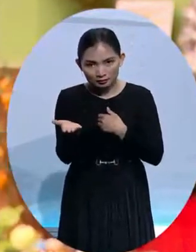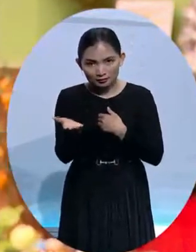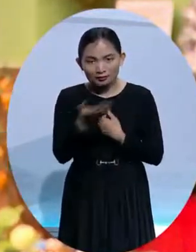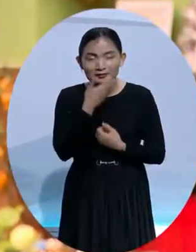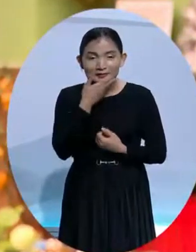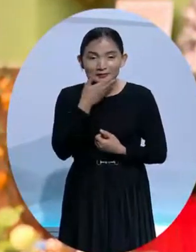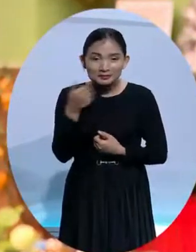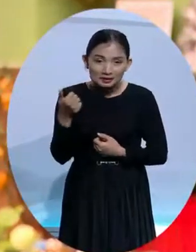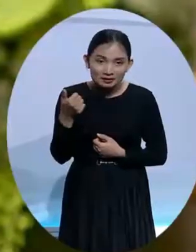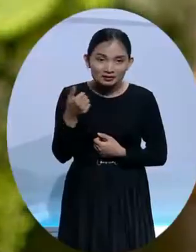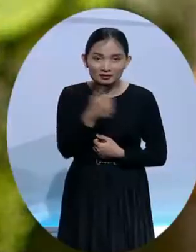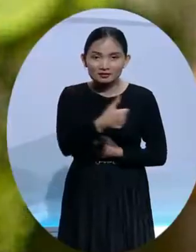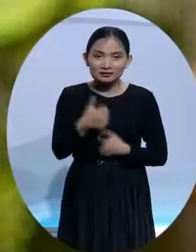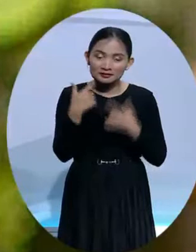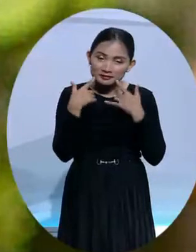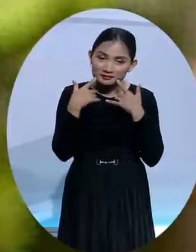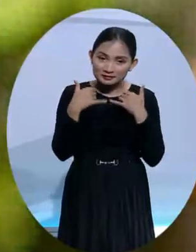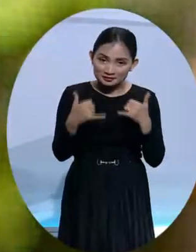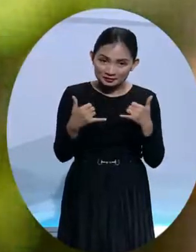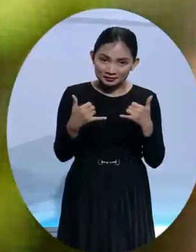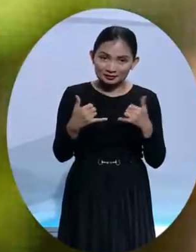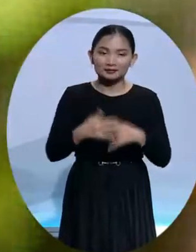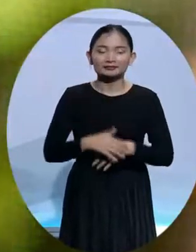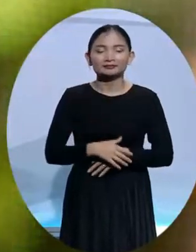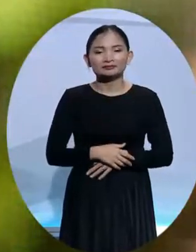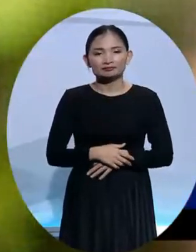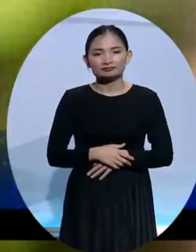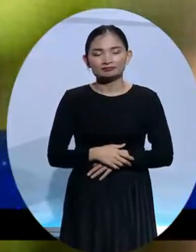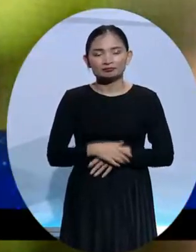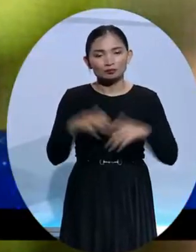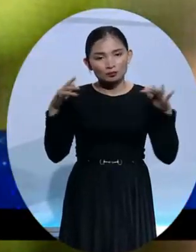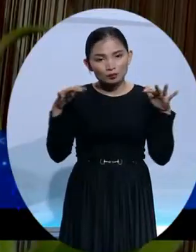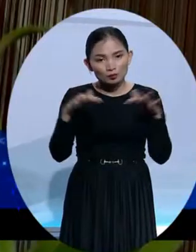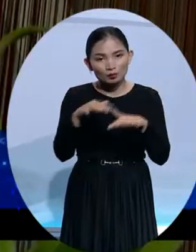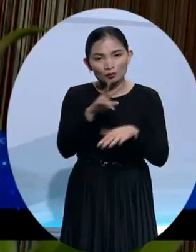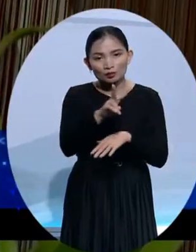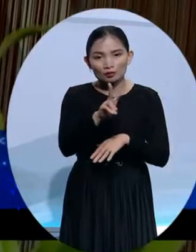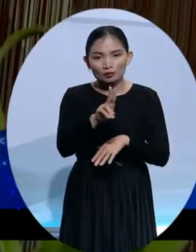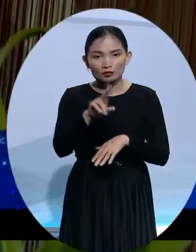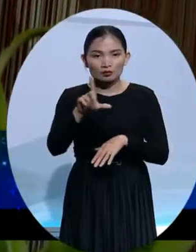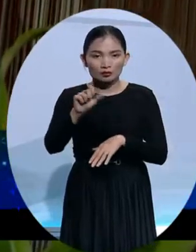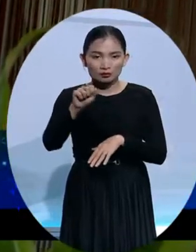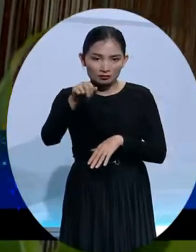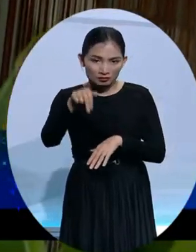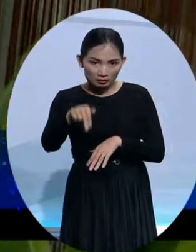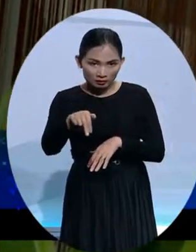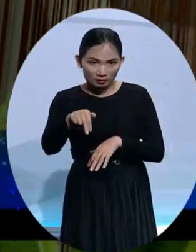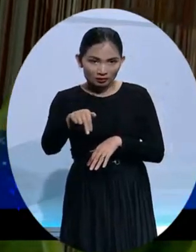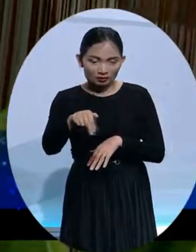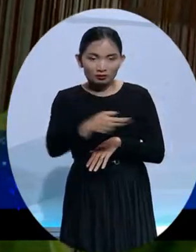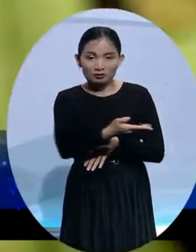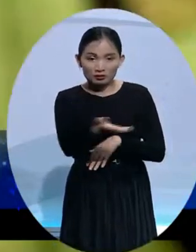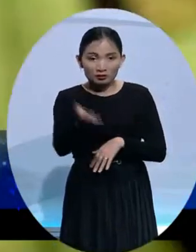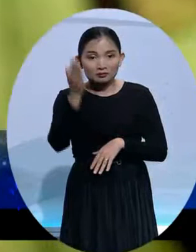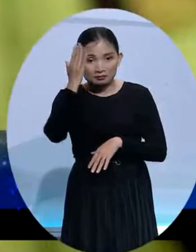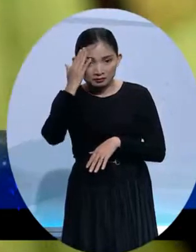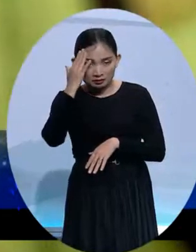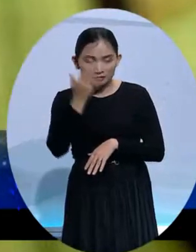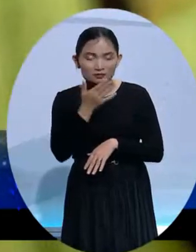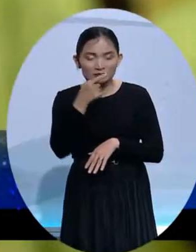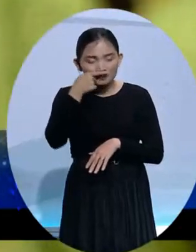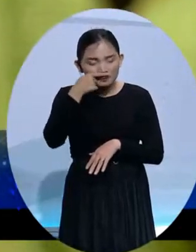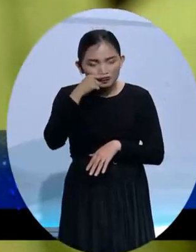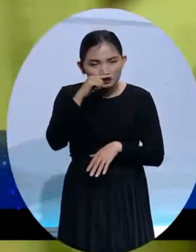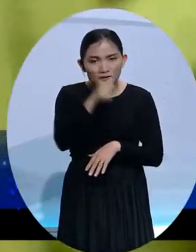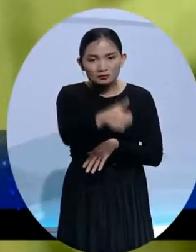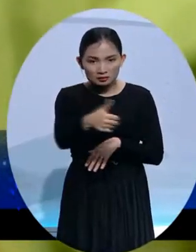nhỏ, cái thế hệ trẻ. Một mùa Vu Lan nữa lại đến để nhắc nhớ mỗi chúng ta biết thương người, thương mình để